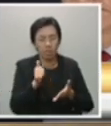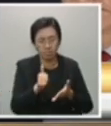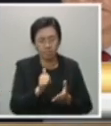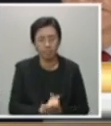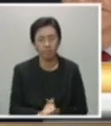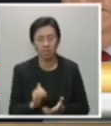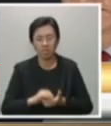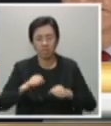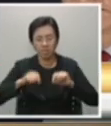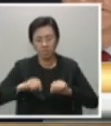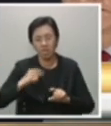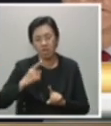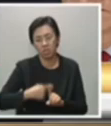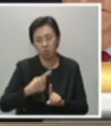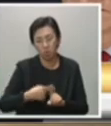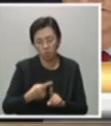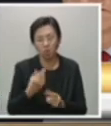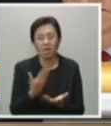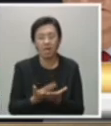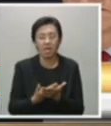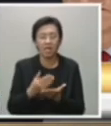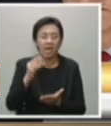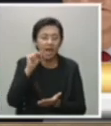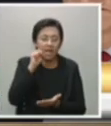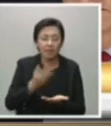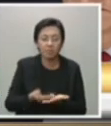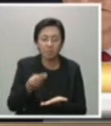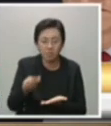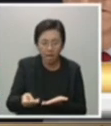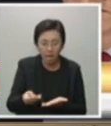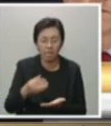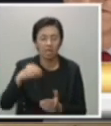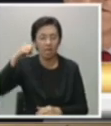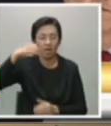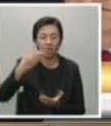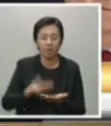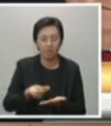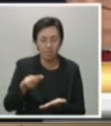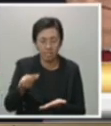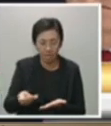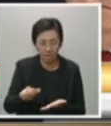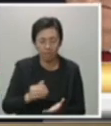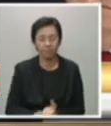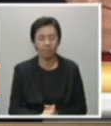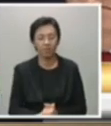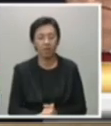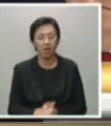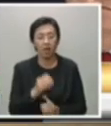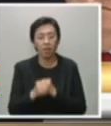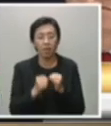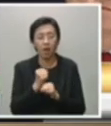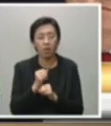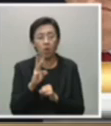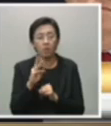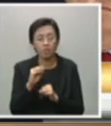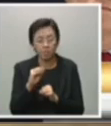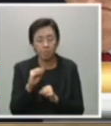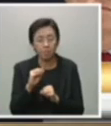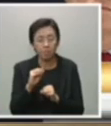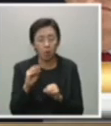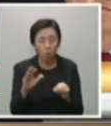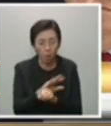ทำสัญญาเช่าต้องจ่ายค่าน้ำเองค่าไฟเองและเมื่อเกษียณจากอายุราชการ